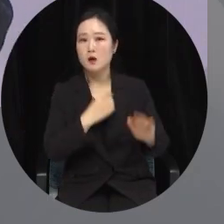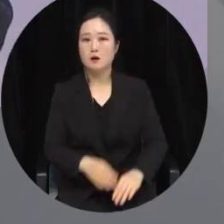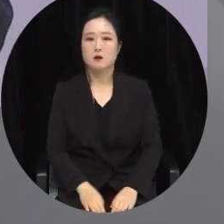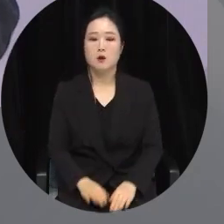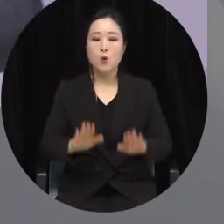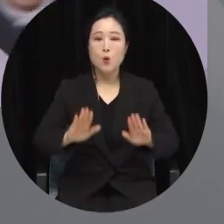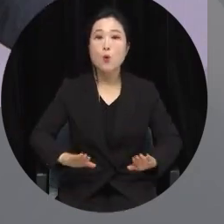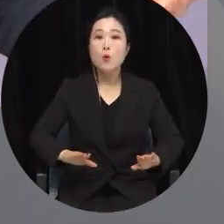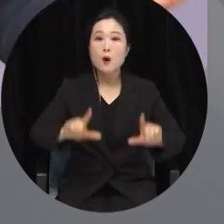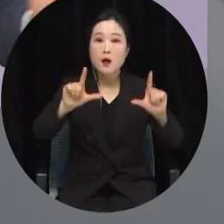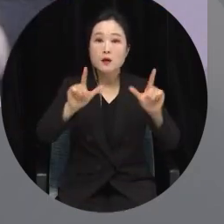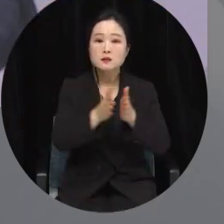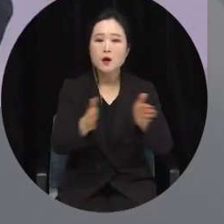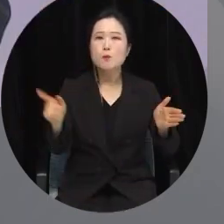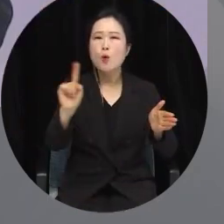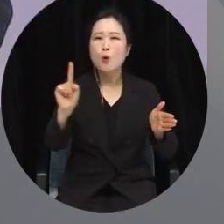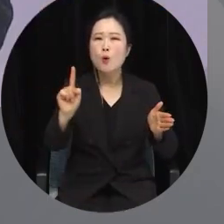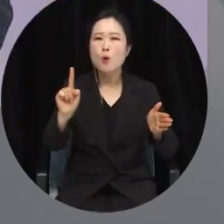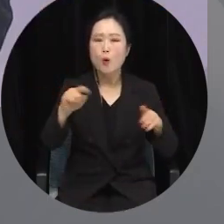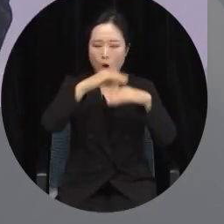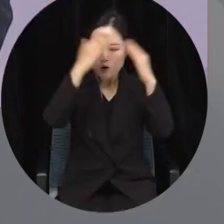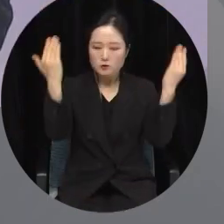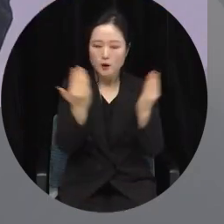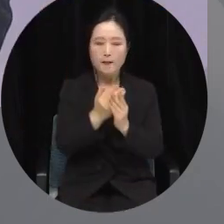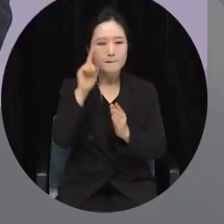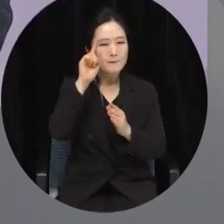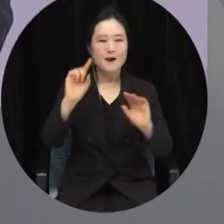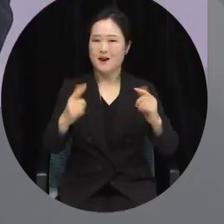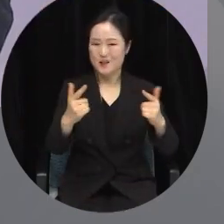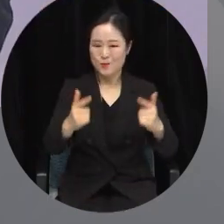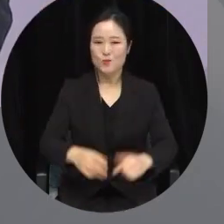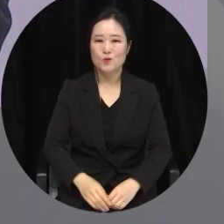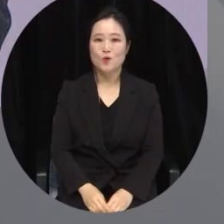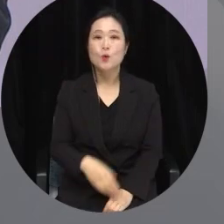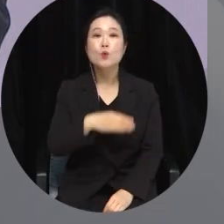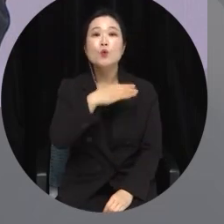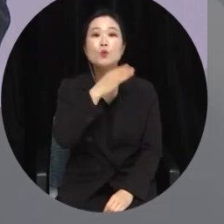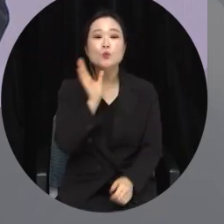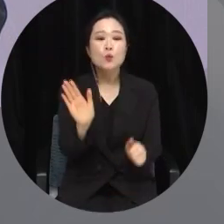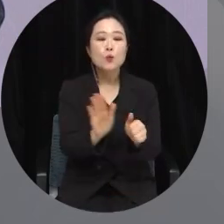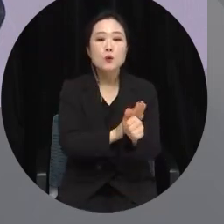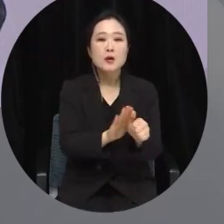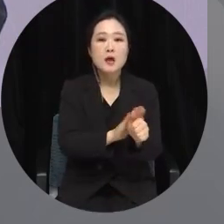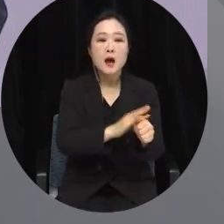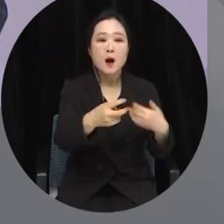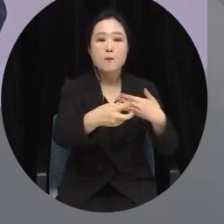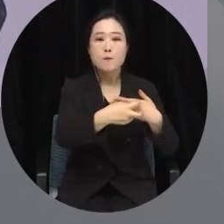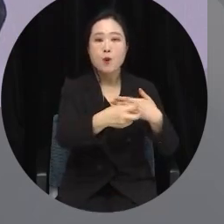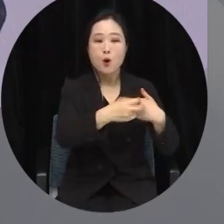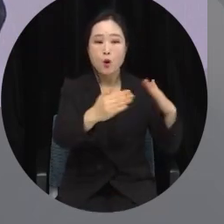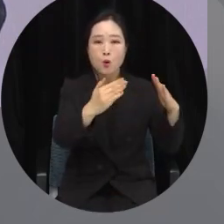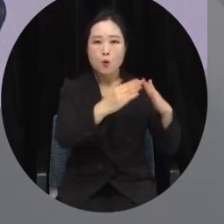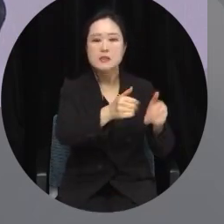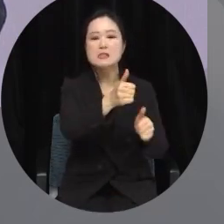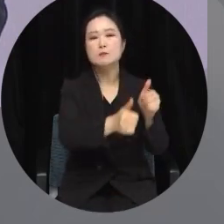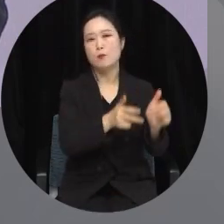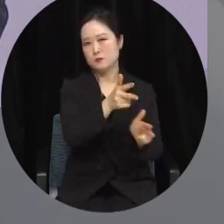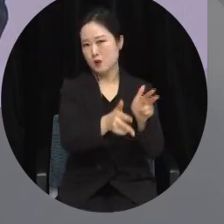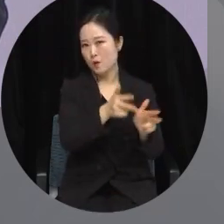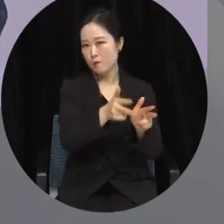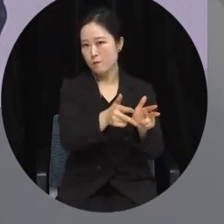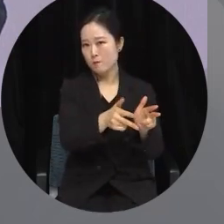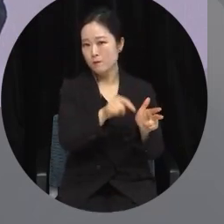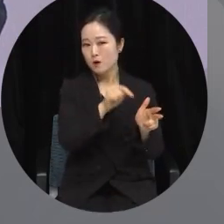시행되고 있는 것은 전면화가 아니고요. 그 요양병원의 시범사업입니다. 그걸 위해서 작년에